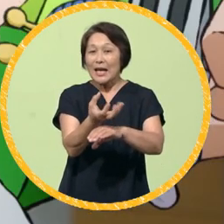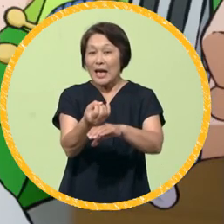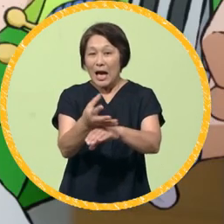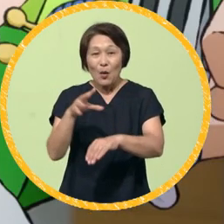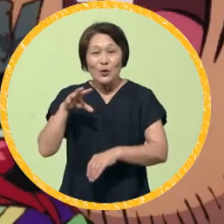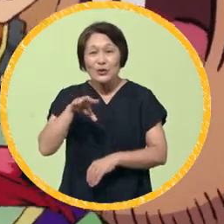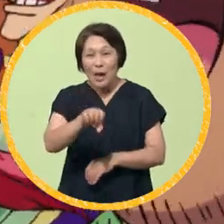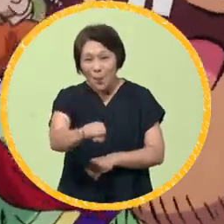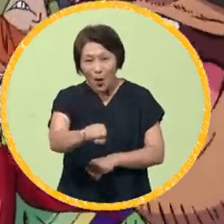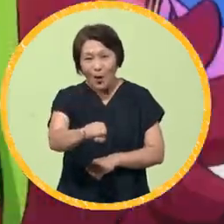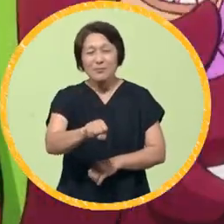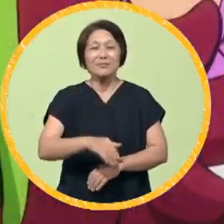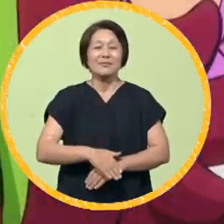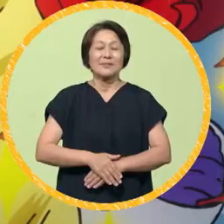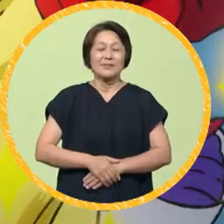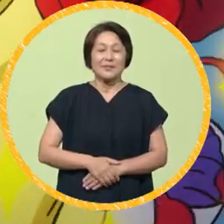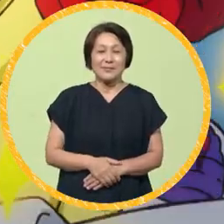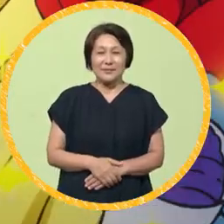もうではないか。